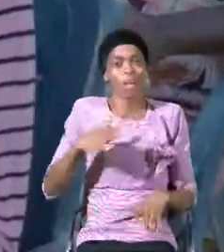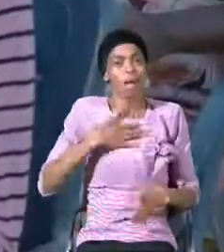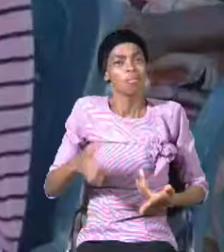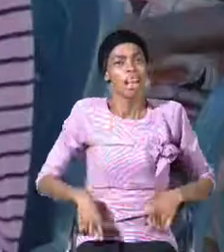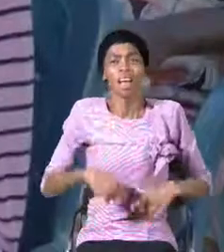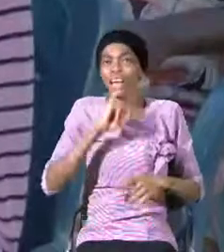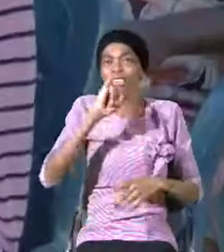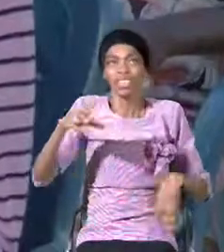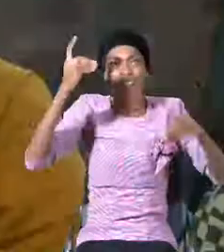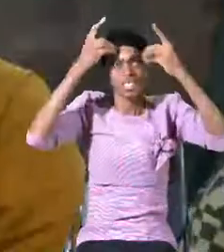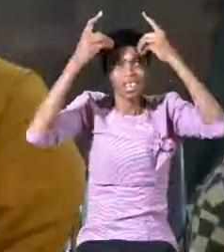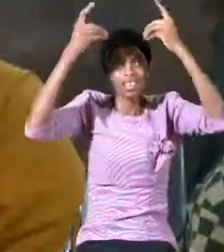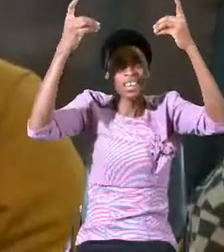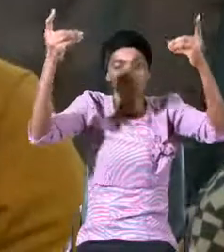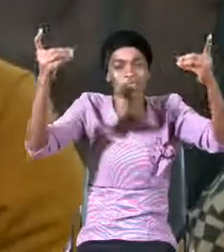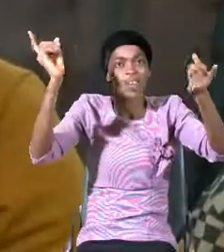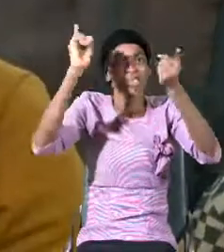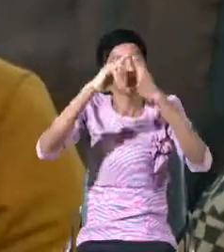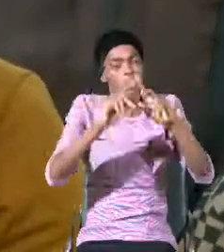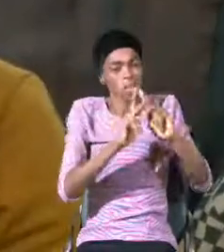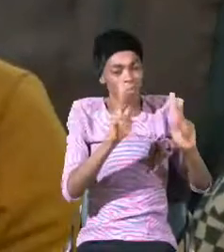est destinée